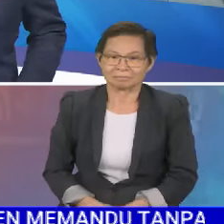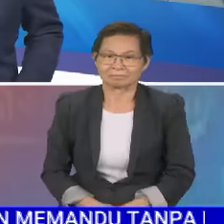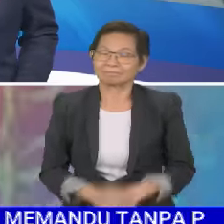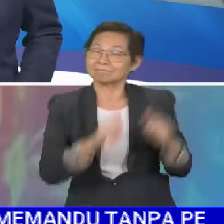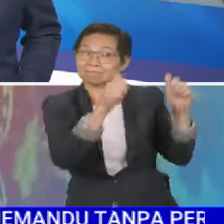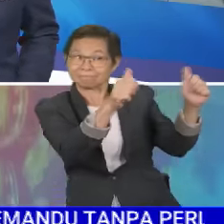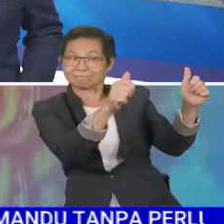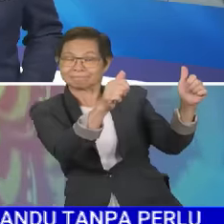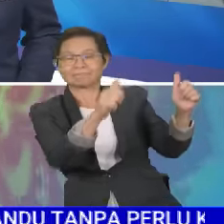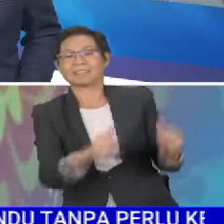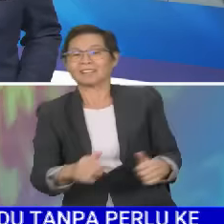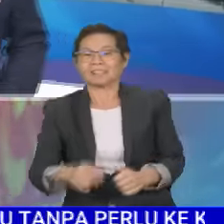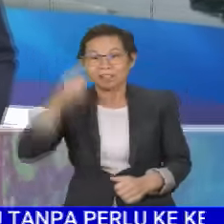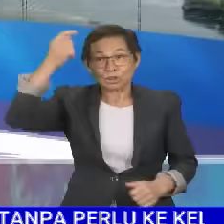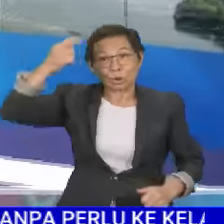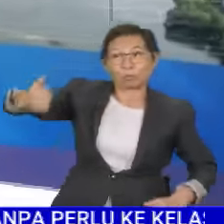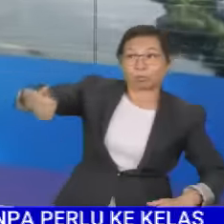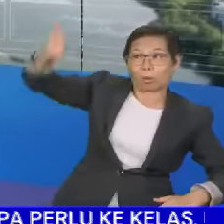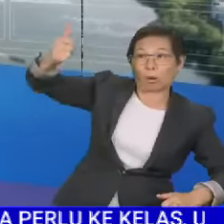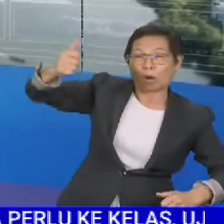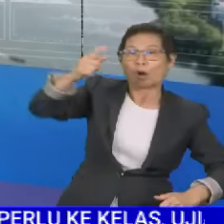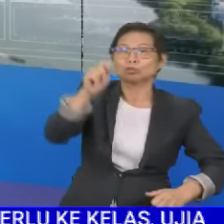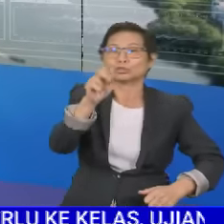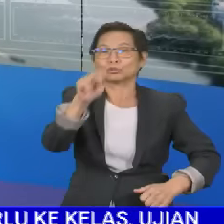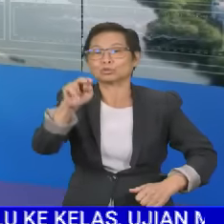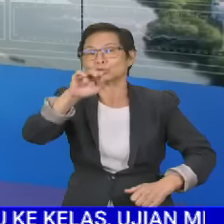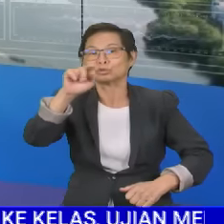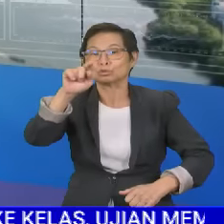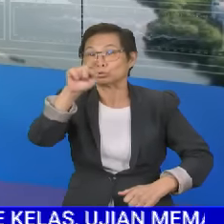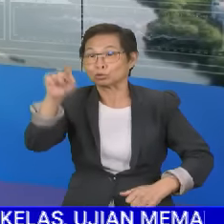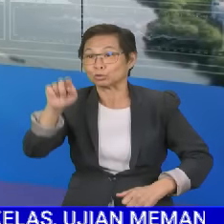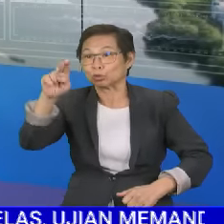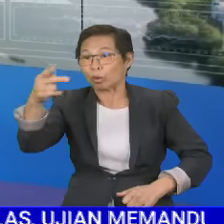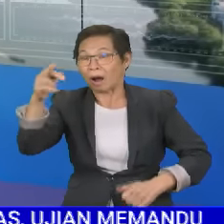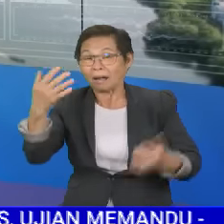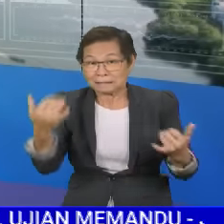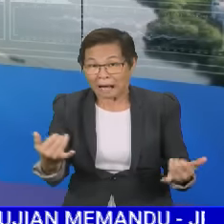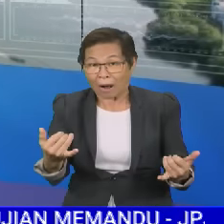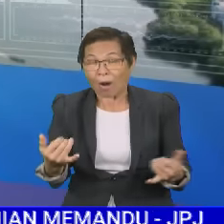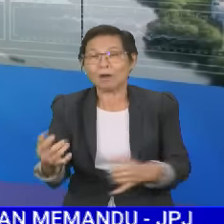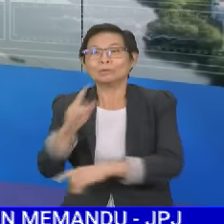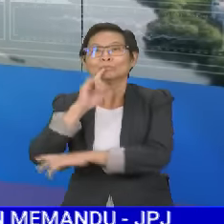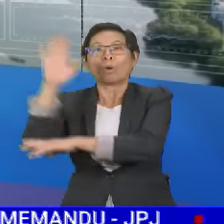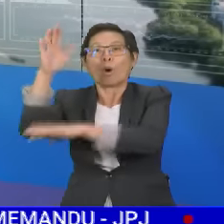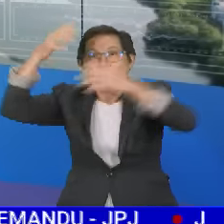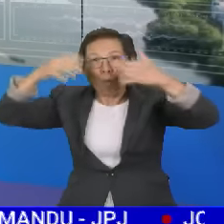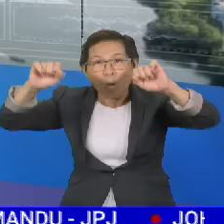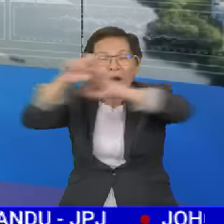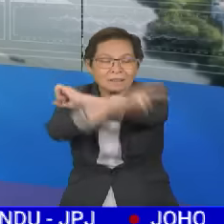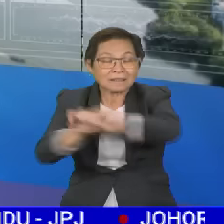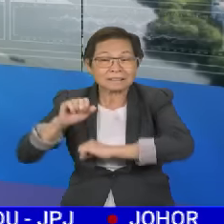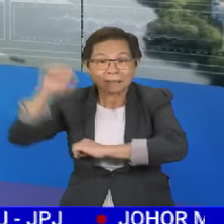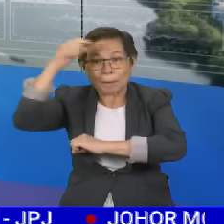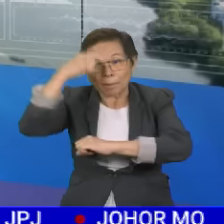Ya baik Shahih Tuhan yang terutama tunjukhar Datu mahirodin hari ini melafazkan sumpah sebagai yang dipertuan negeri